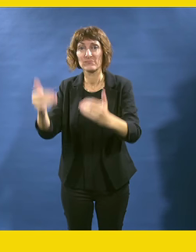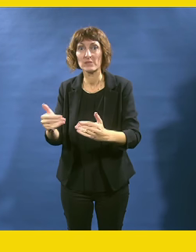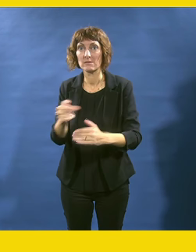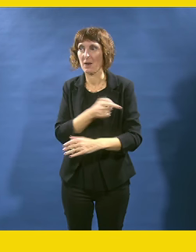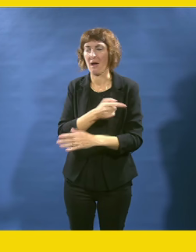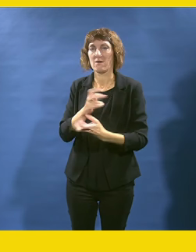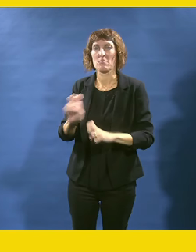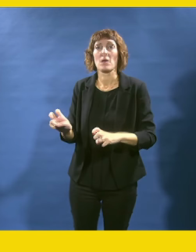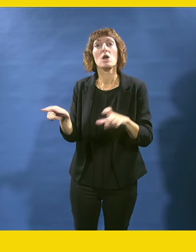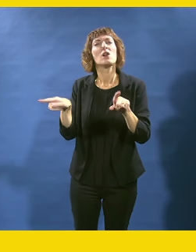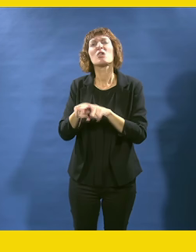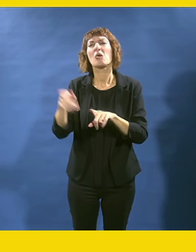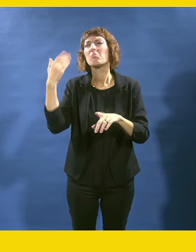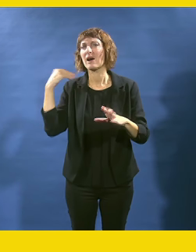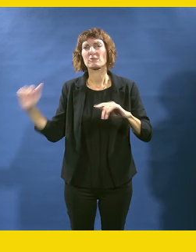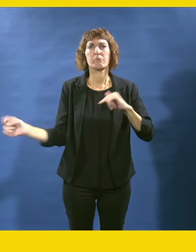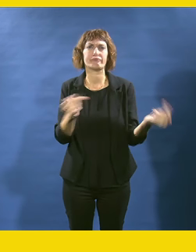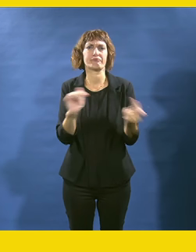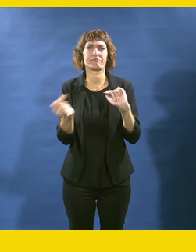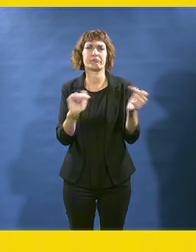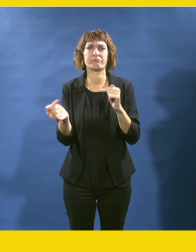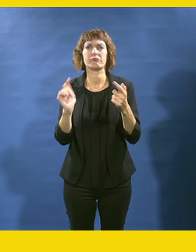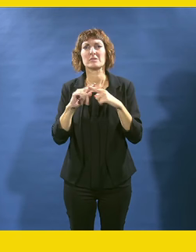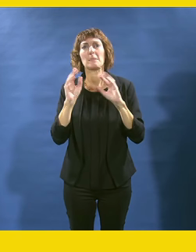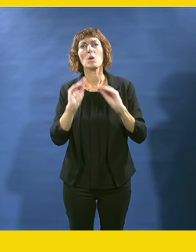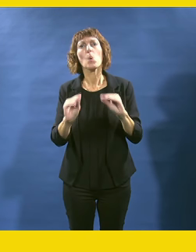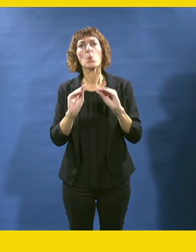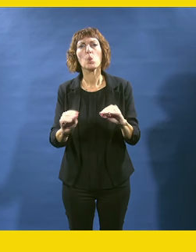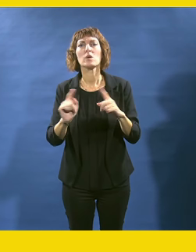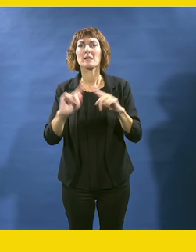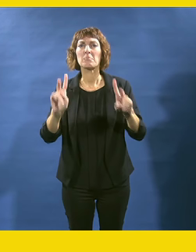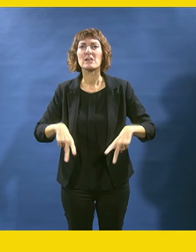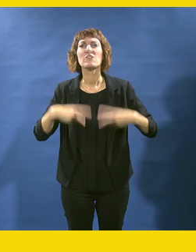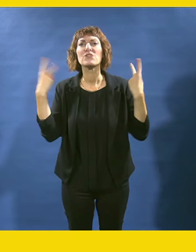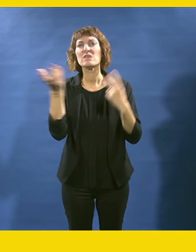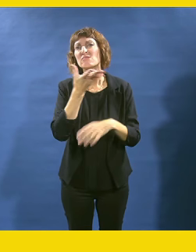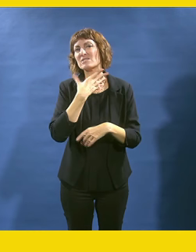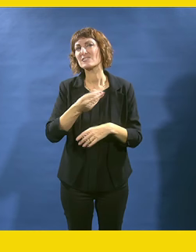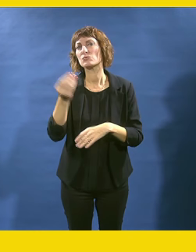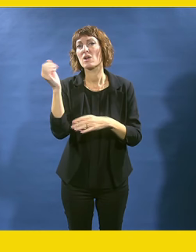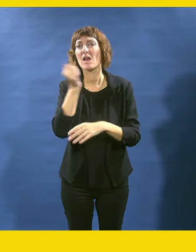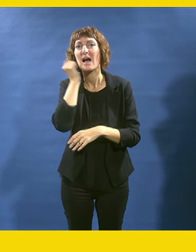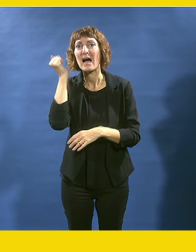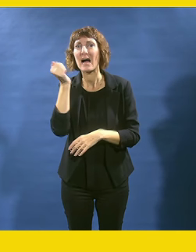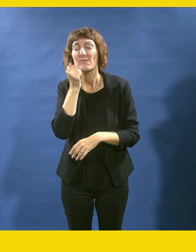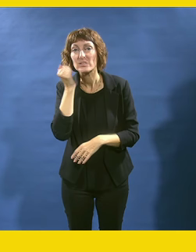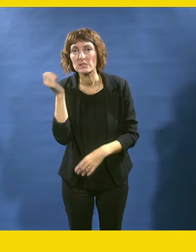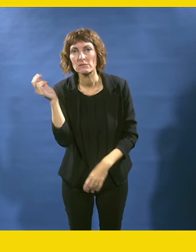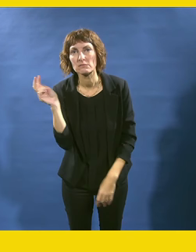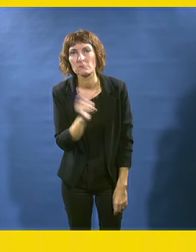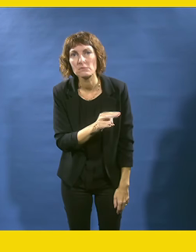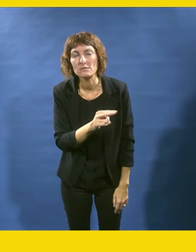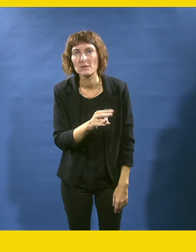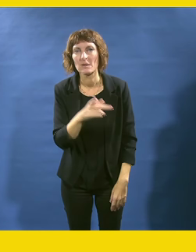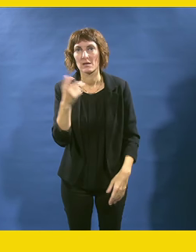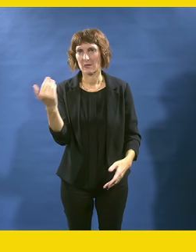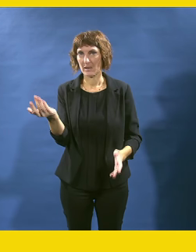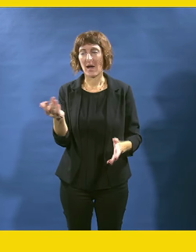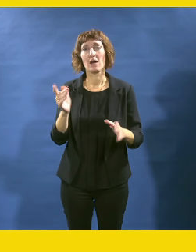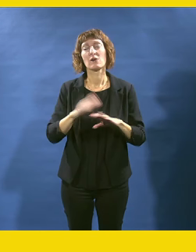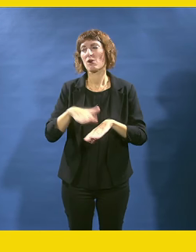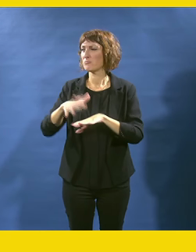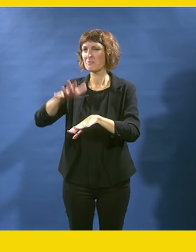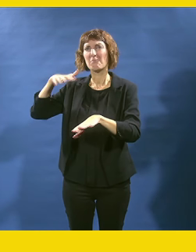affective. Fustigée par le gouvernement mercredi au Sénat, qui s'est pris à reprendre les fantasmes de la manif pour